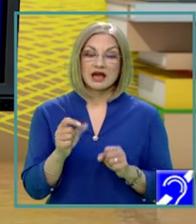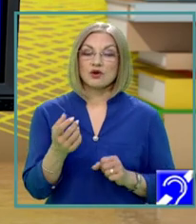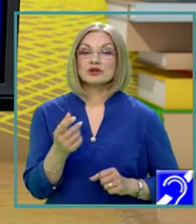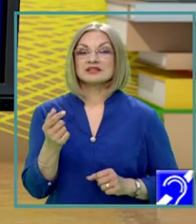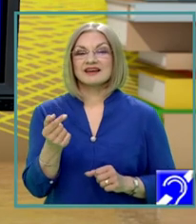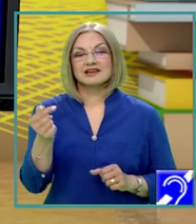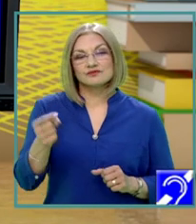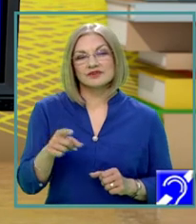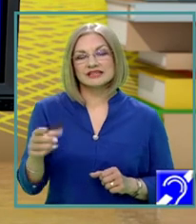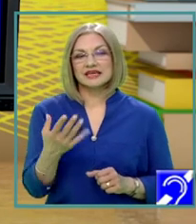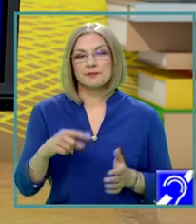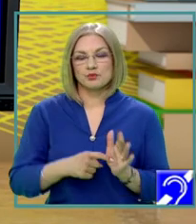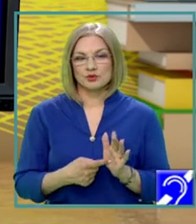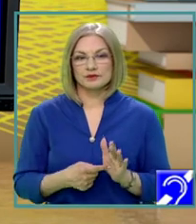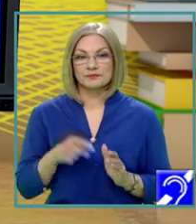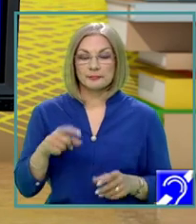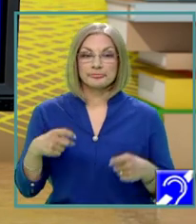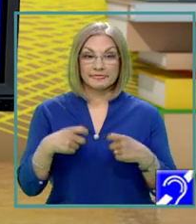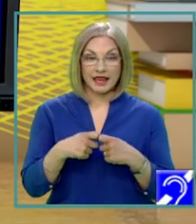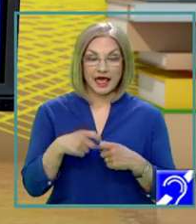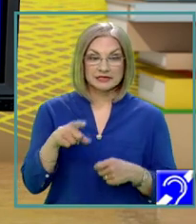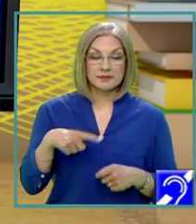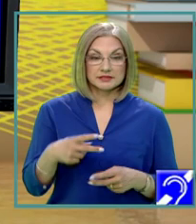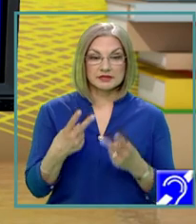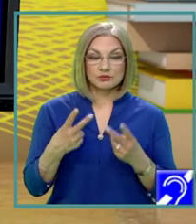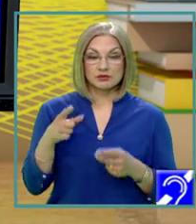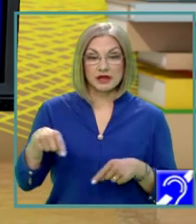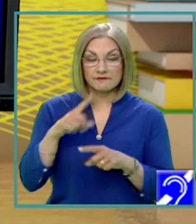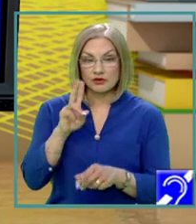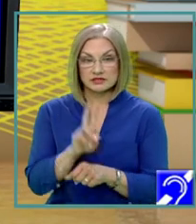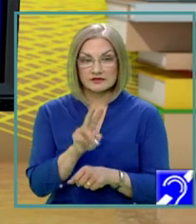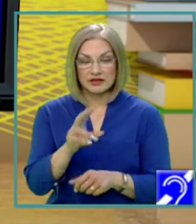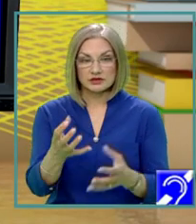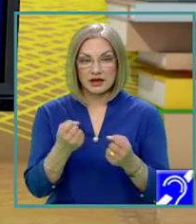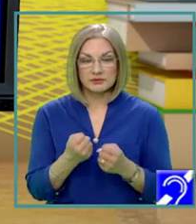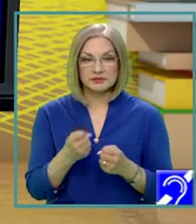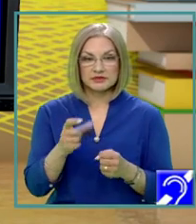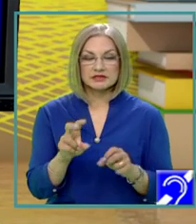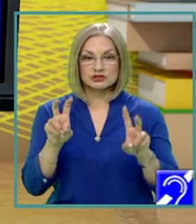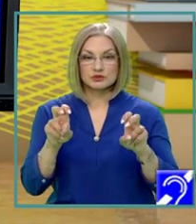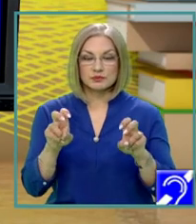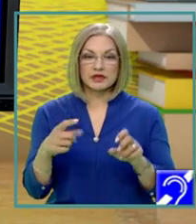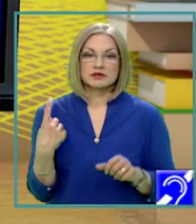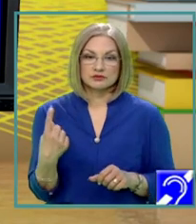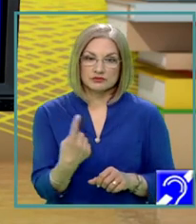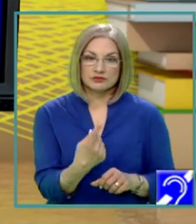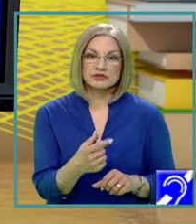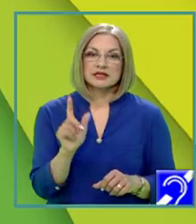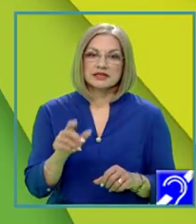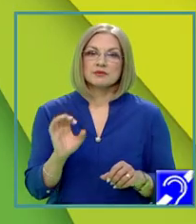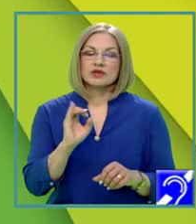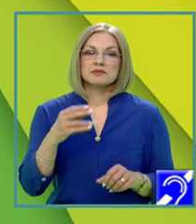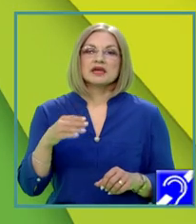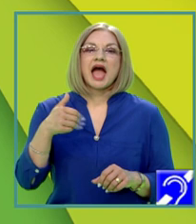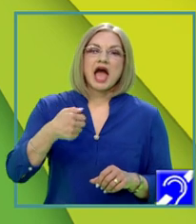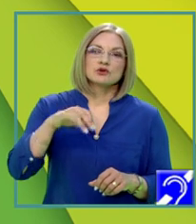de asemenea examen este important să vă asigurați că ați primit subiectul conform propriei opțiuni adică chimie anorganică sau